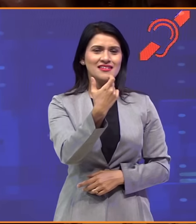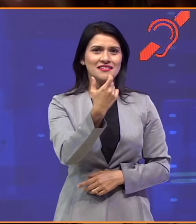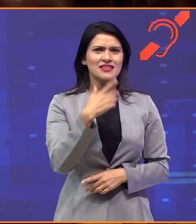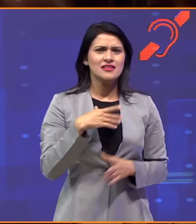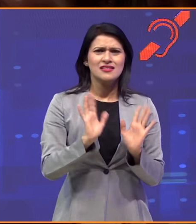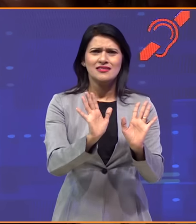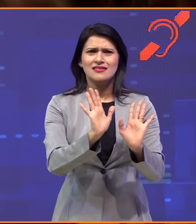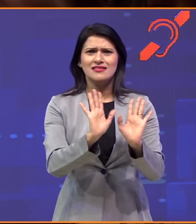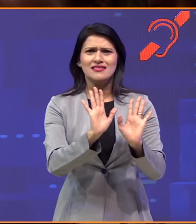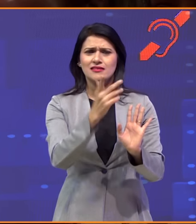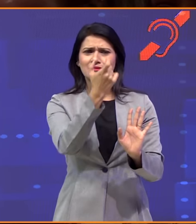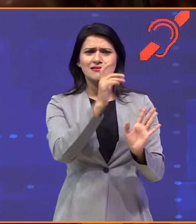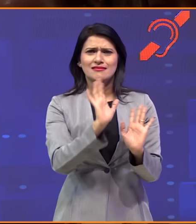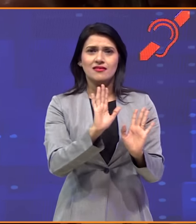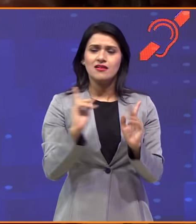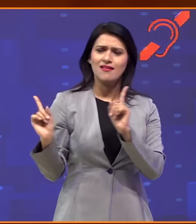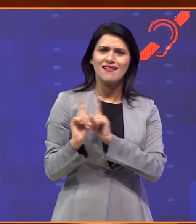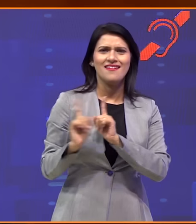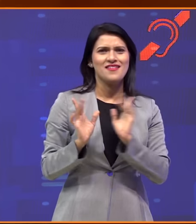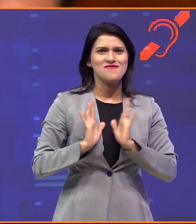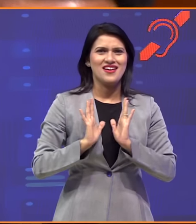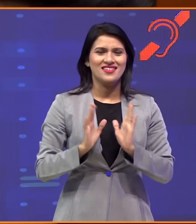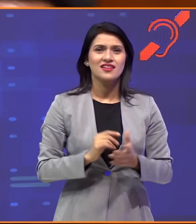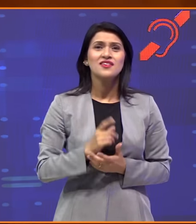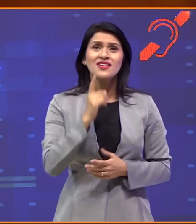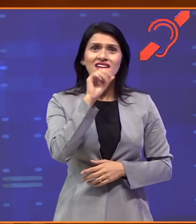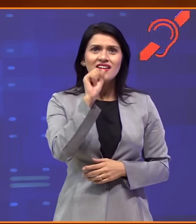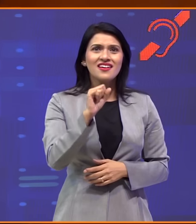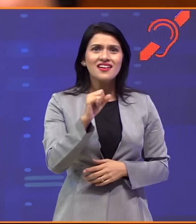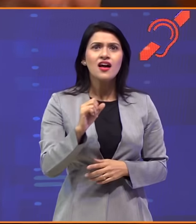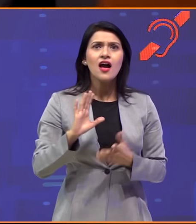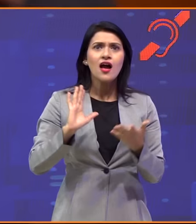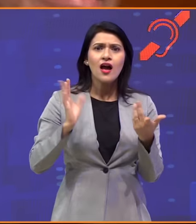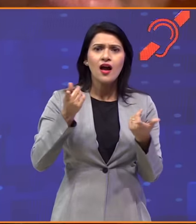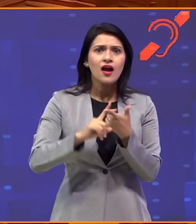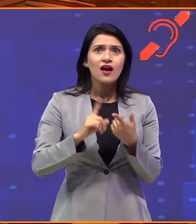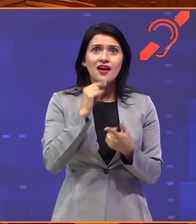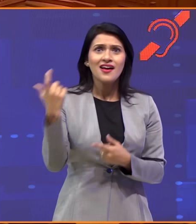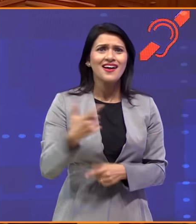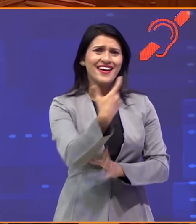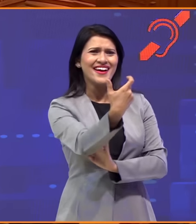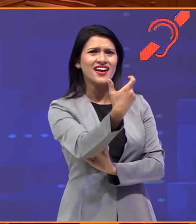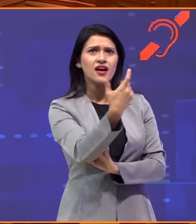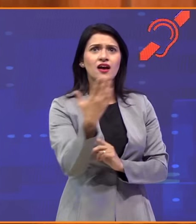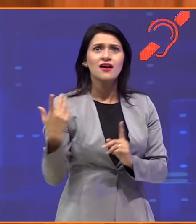कतराते हैं ऐसा क्यों उसका कारण है कि एक आदमी अचानक कोई अनजान आदमी आइ